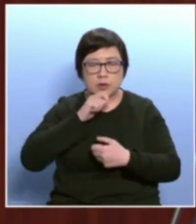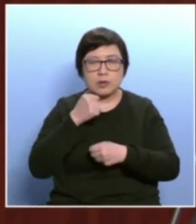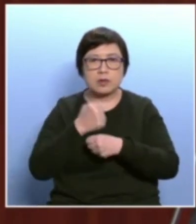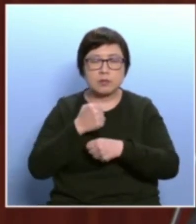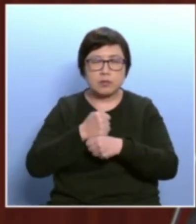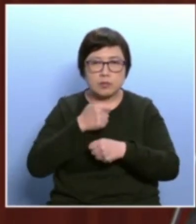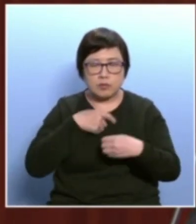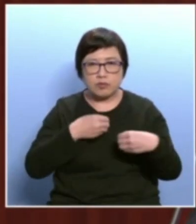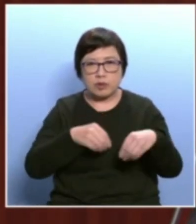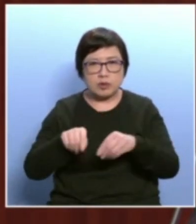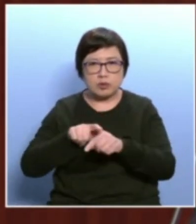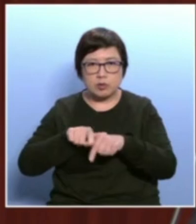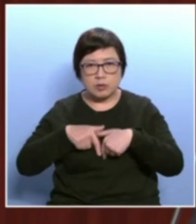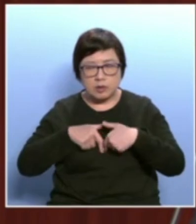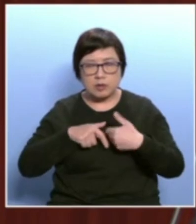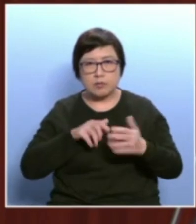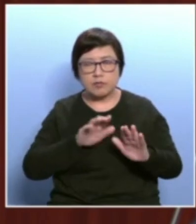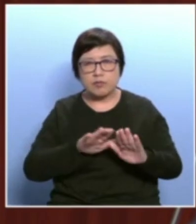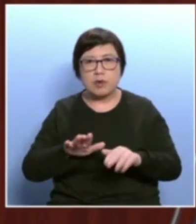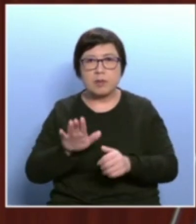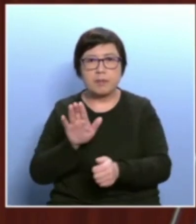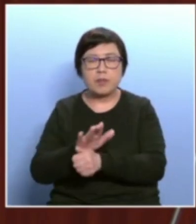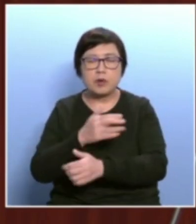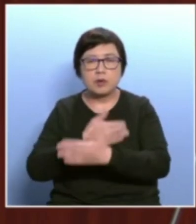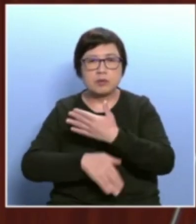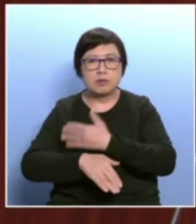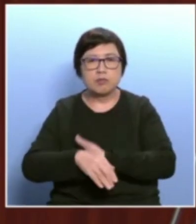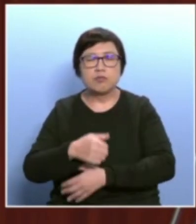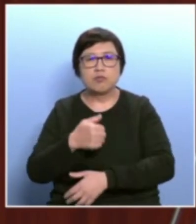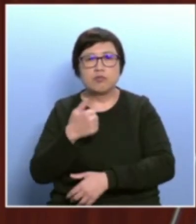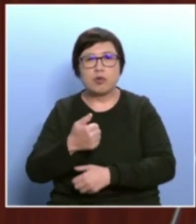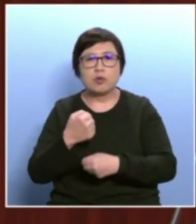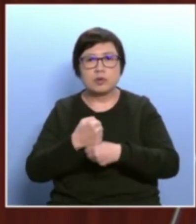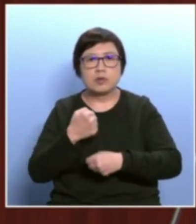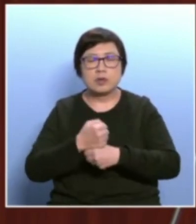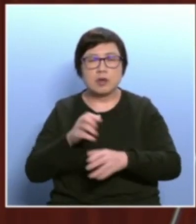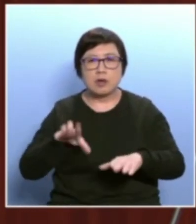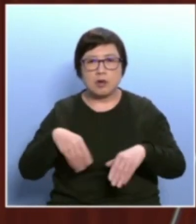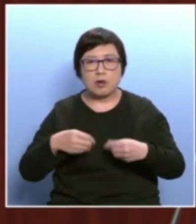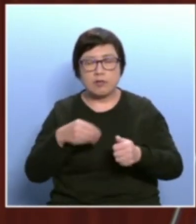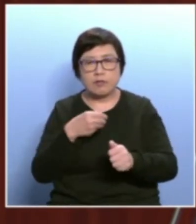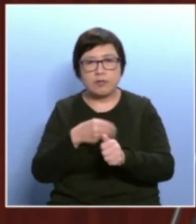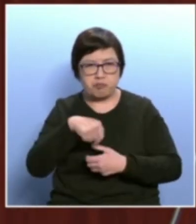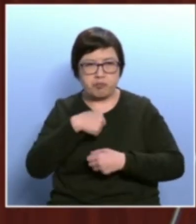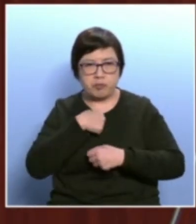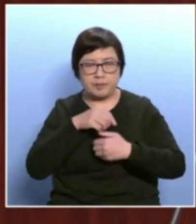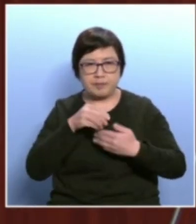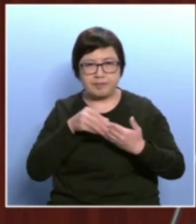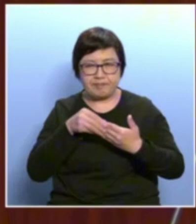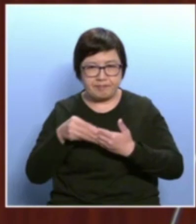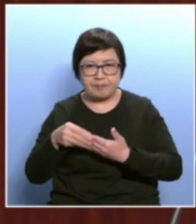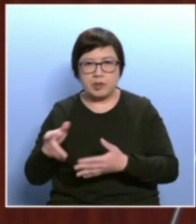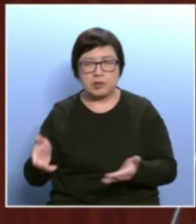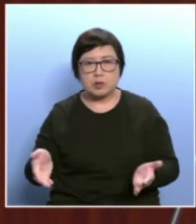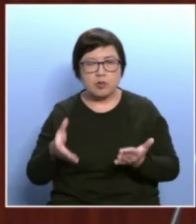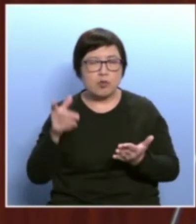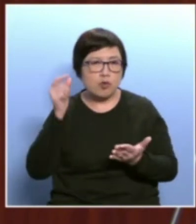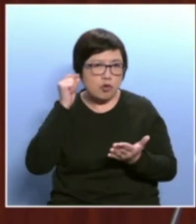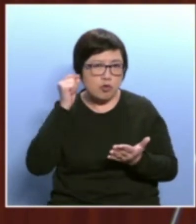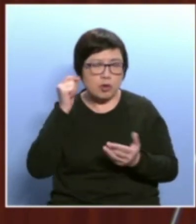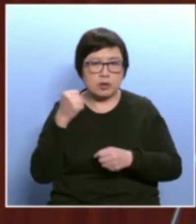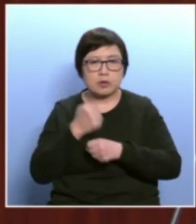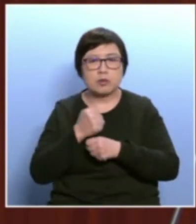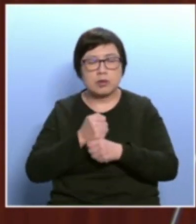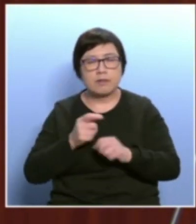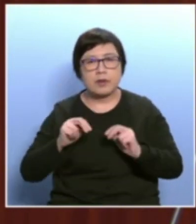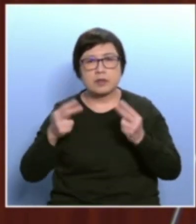模式，为残疾人士构建更佳的职业康复训练阶梯。为促进女性职场